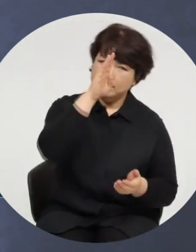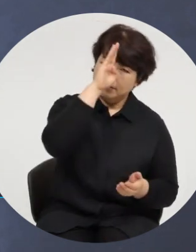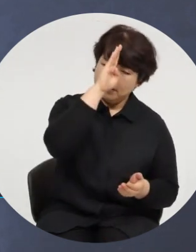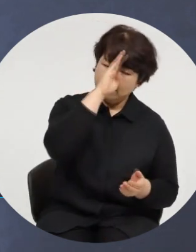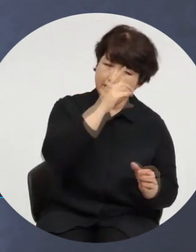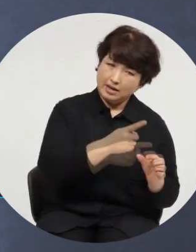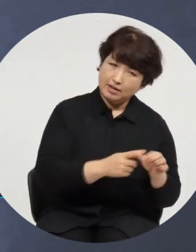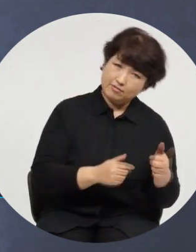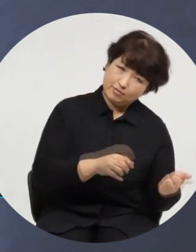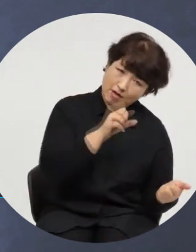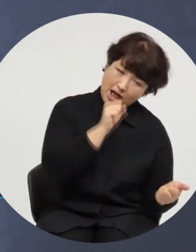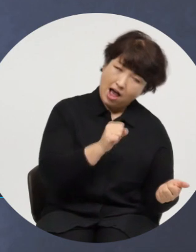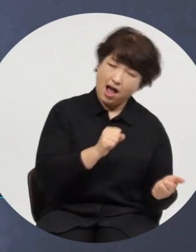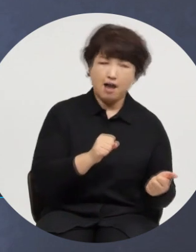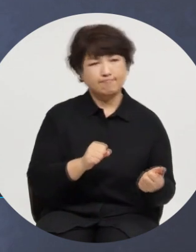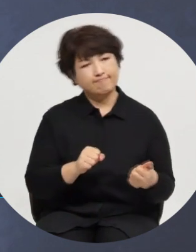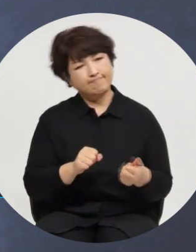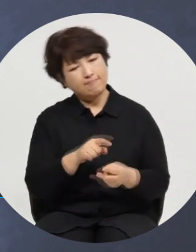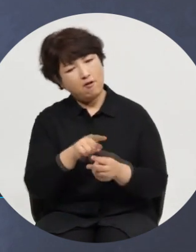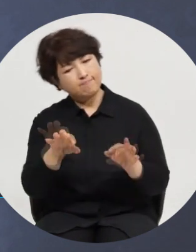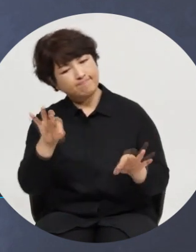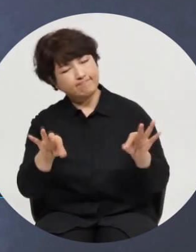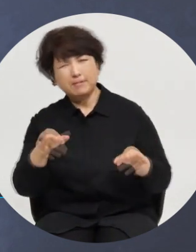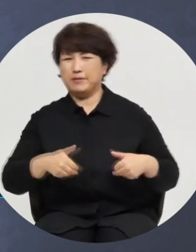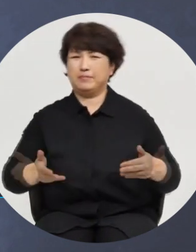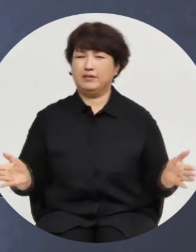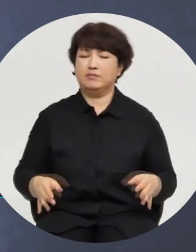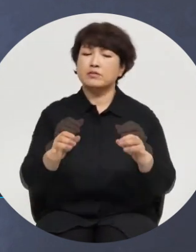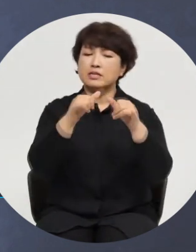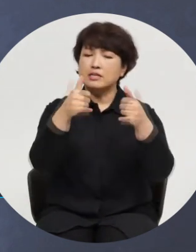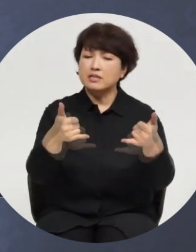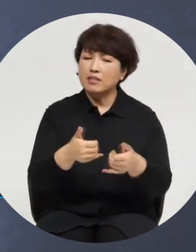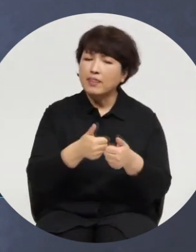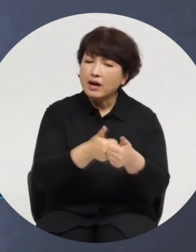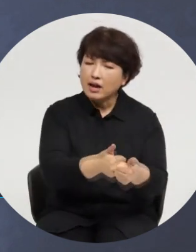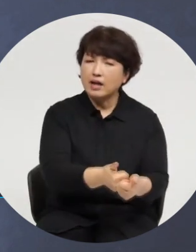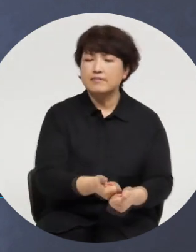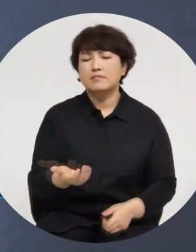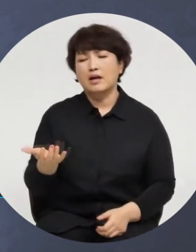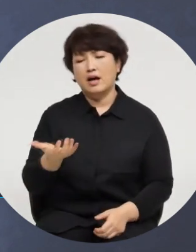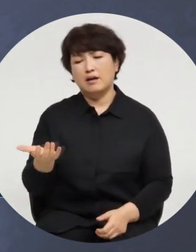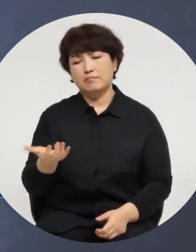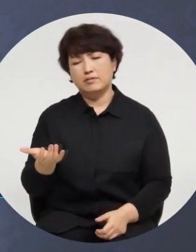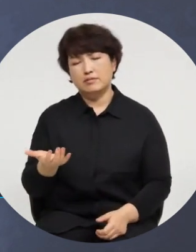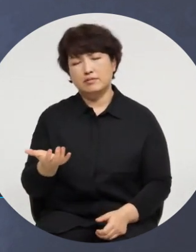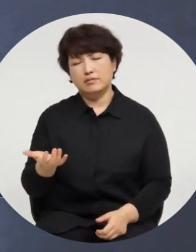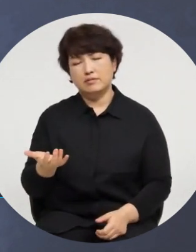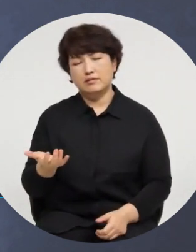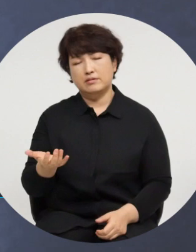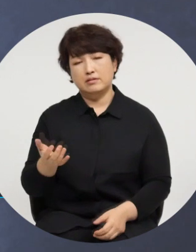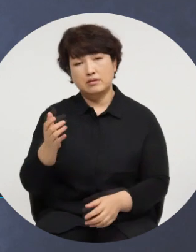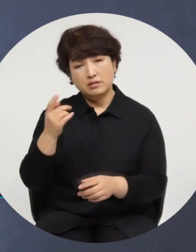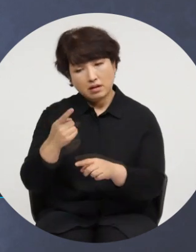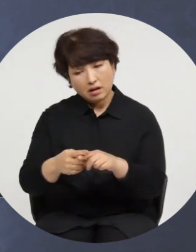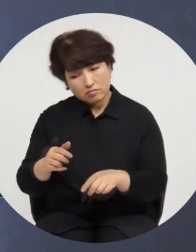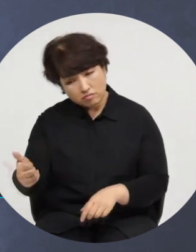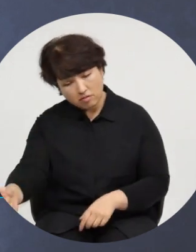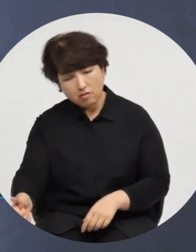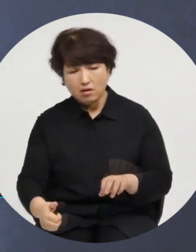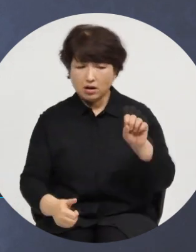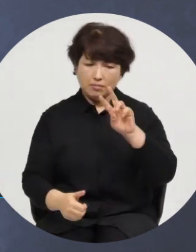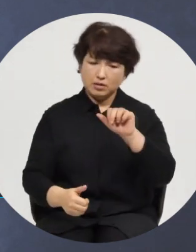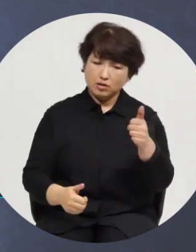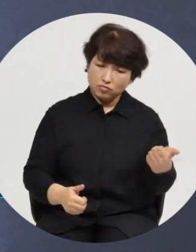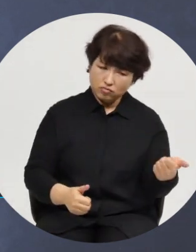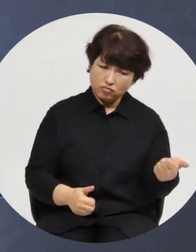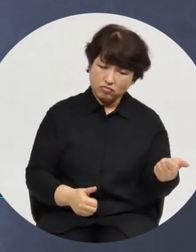나는 아프다 죽었으면 좋겠다는 생각을 알 필요가 없다 인연을 따라서 아프면 아픈 대로 살다가